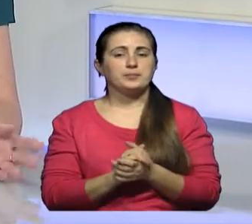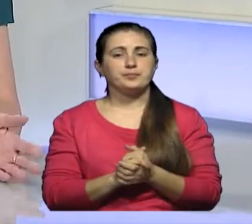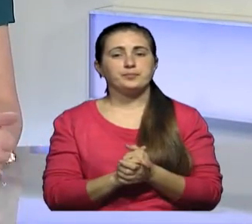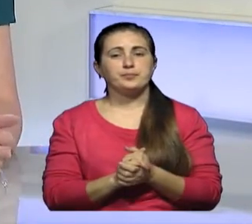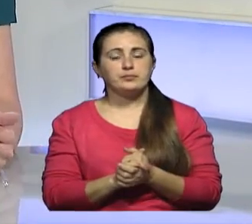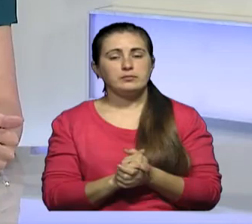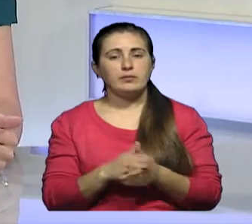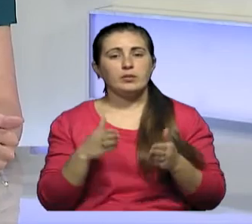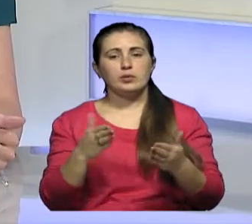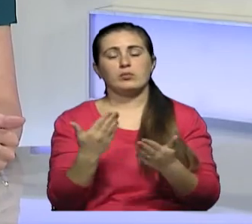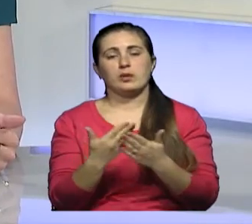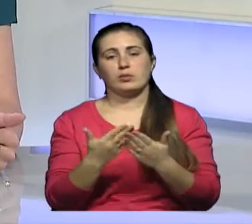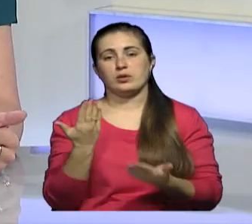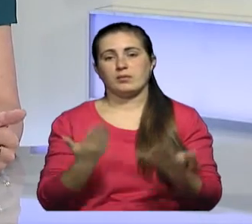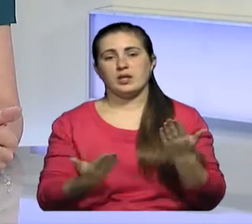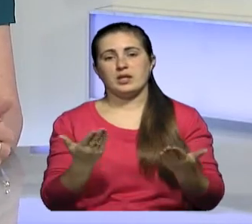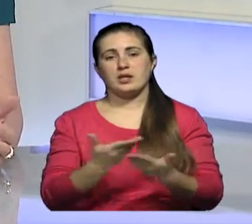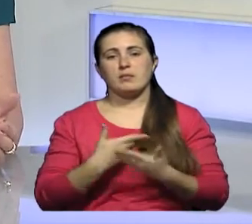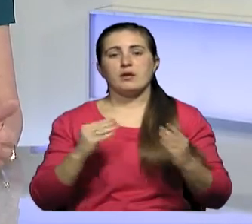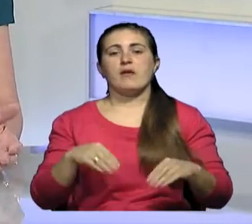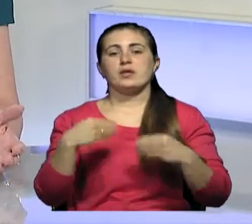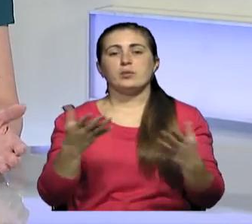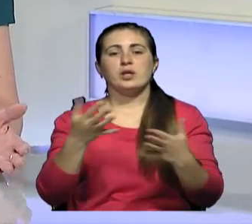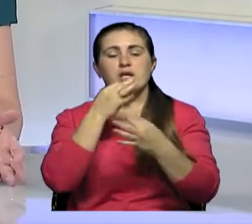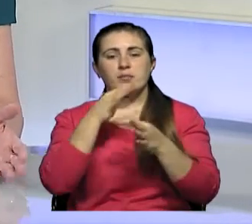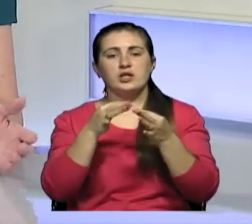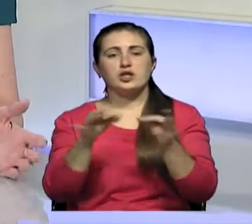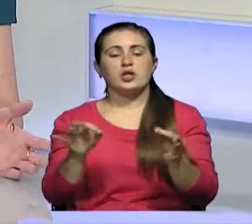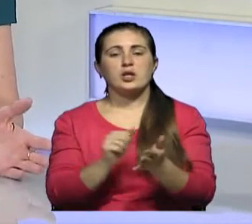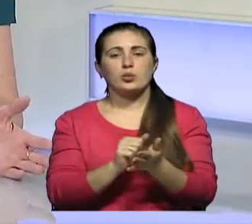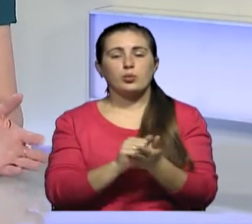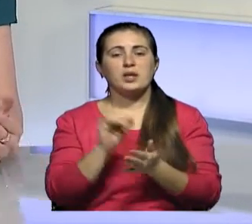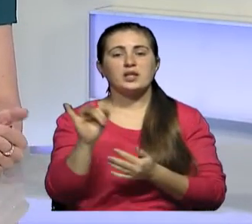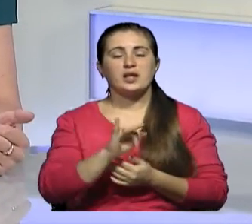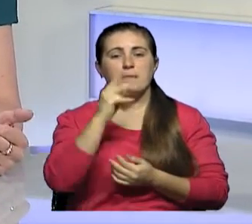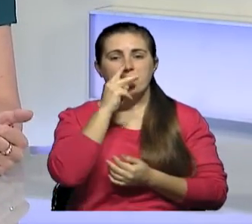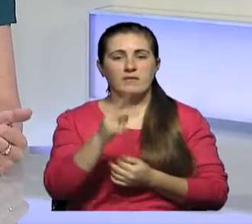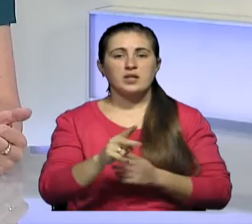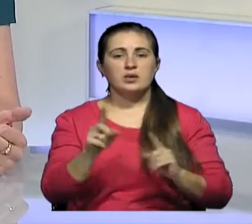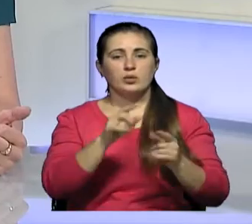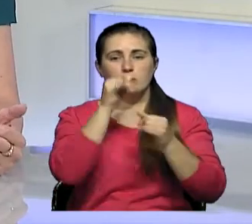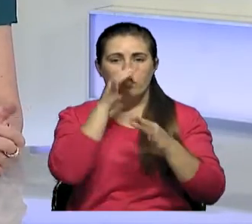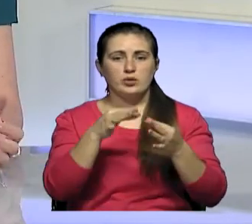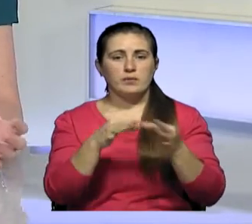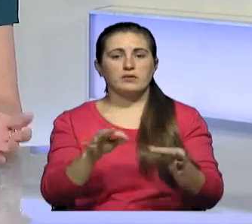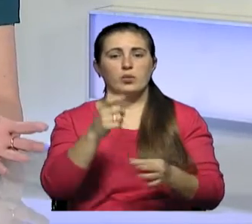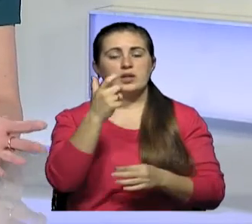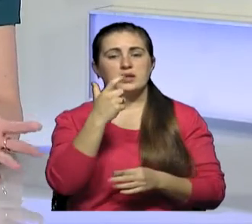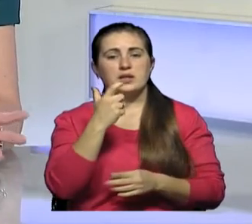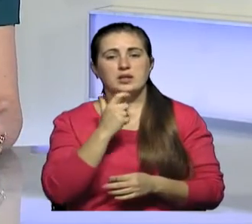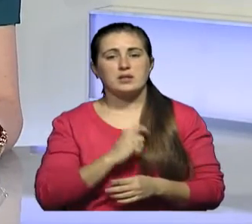допустим если мы выдаем какие-либо разрешительные документы и видим что не можем позволить себе